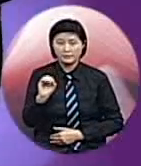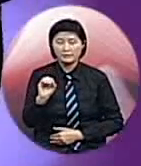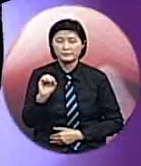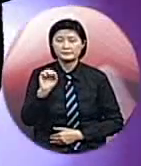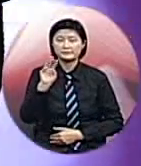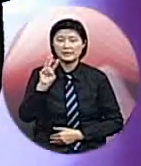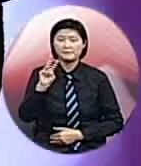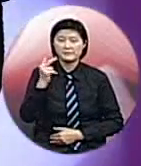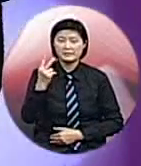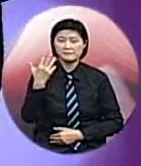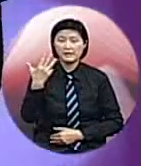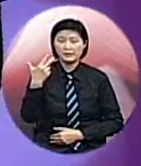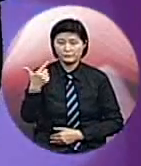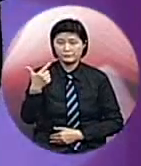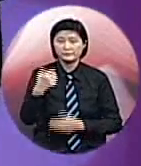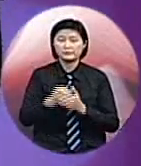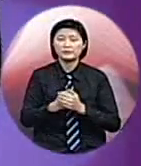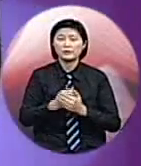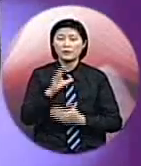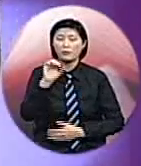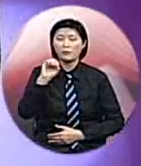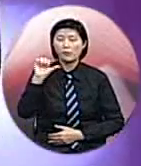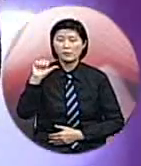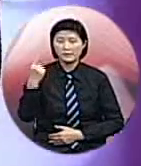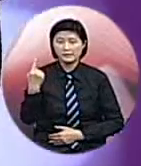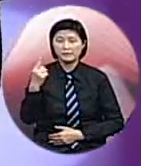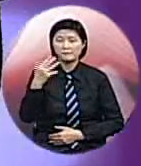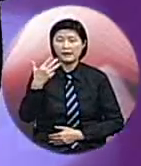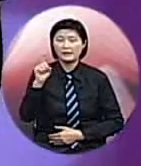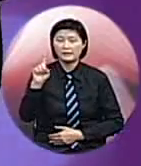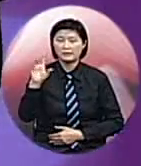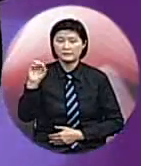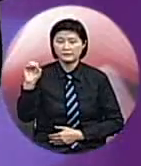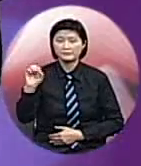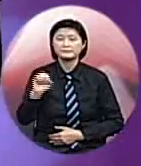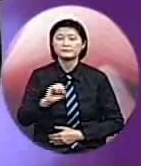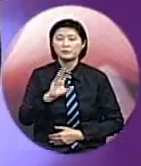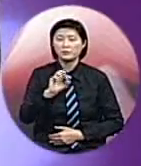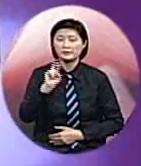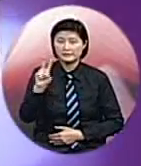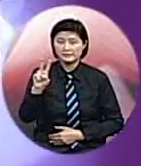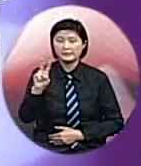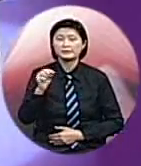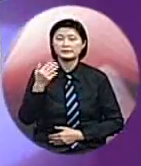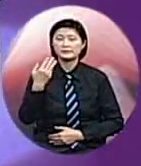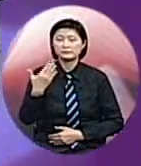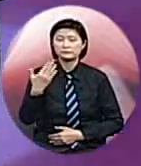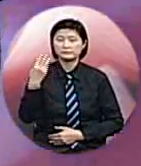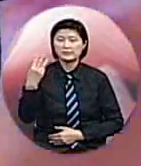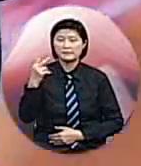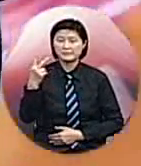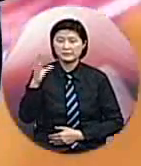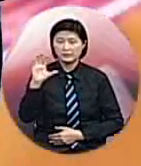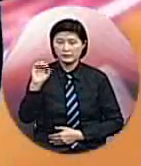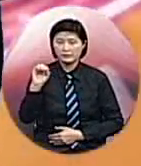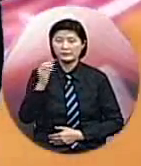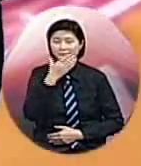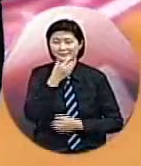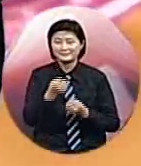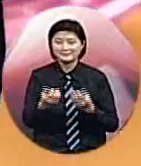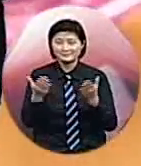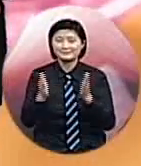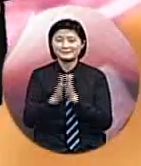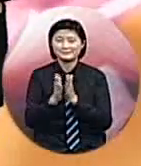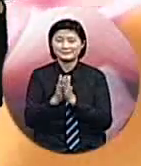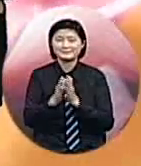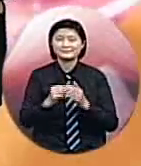010으로 시작합니다. 3286번님, 051로 시작하고요. 8100번님, 그리고 02로 시작합니다. 9320번님